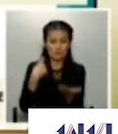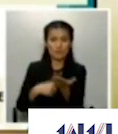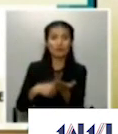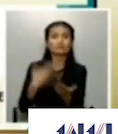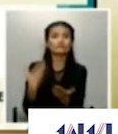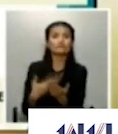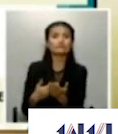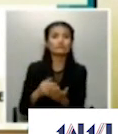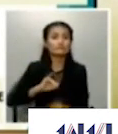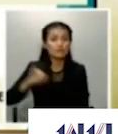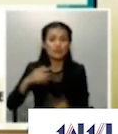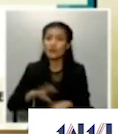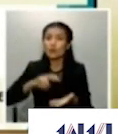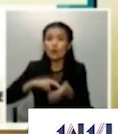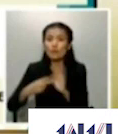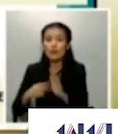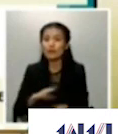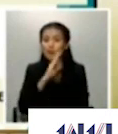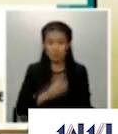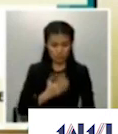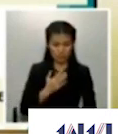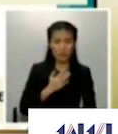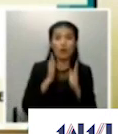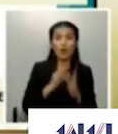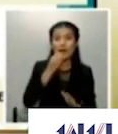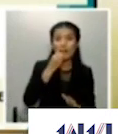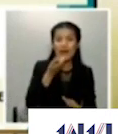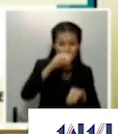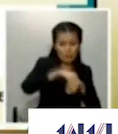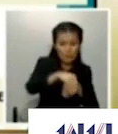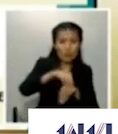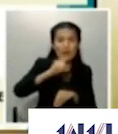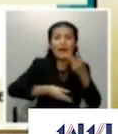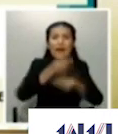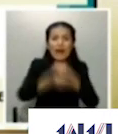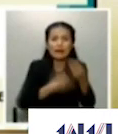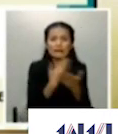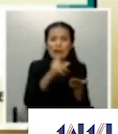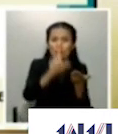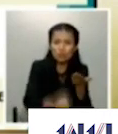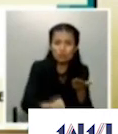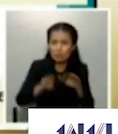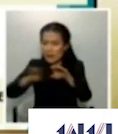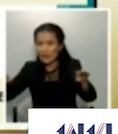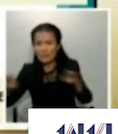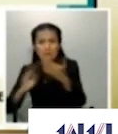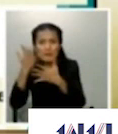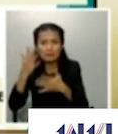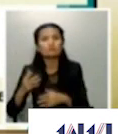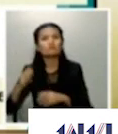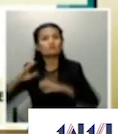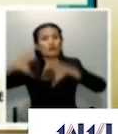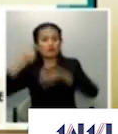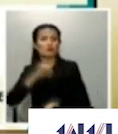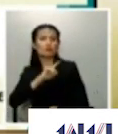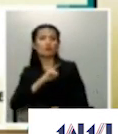ถ้าพี่น้องเกษตรกรชาวนาขายข้าวไม่ได้ตามเป้าหมายรัฐบาลจะต้องเป็นผู้รับผิดชอบแต่ขณะเดียวกันโครง